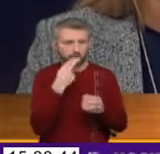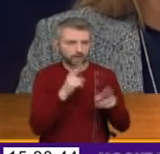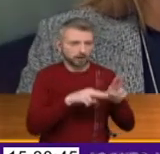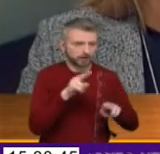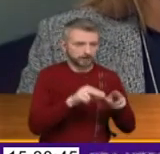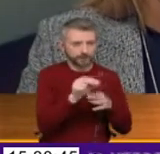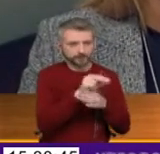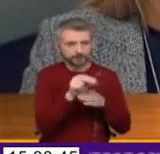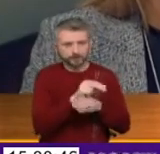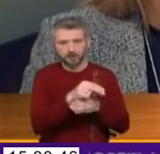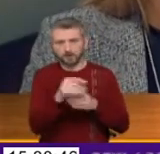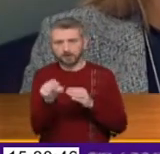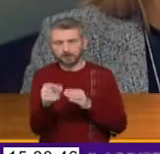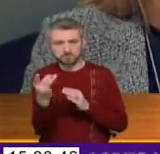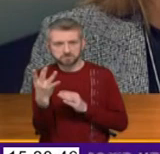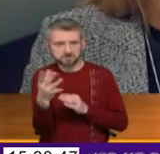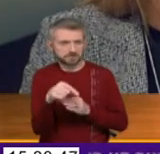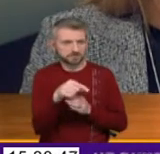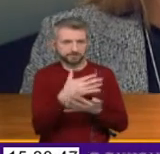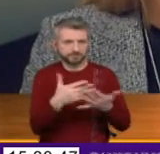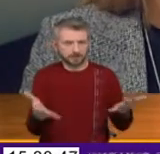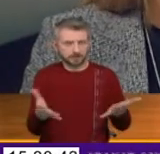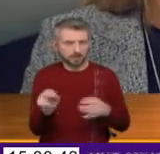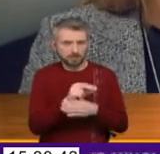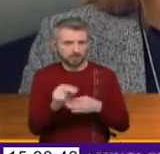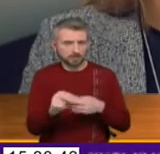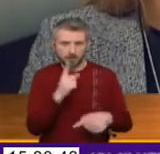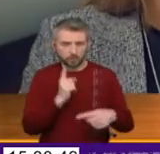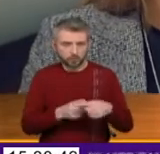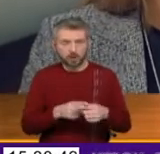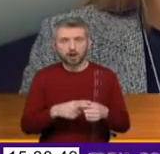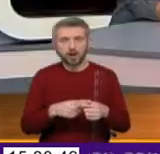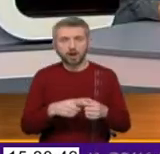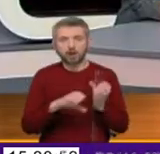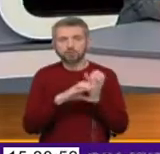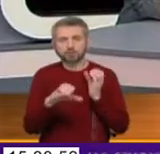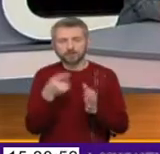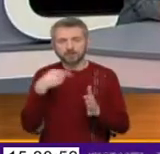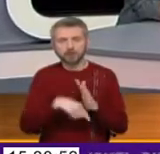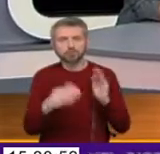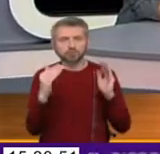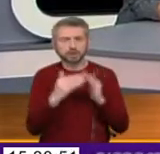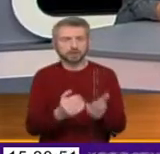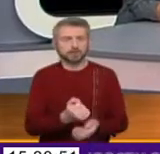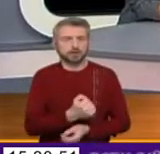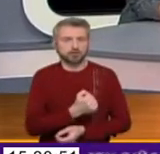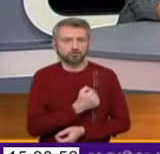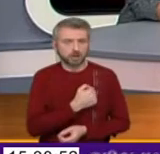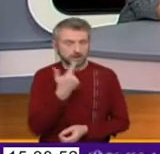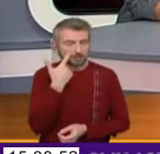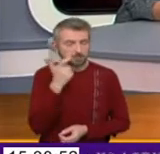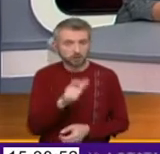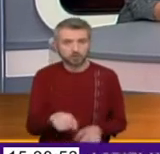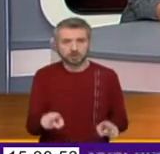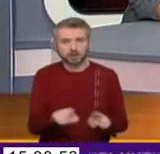тут знову щось прорвало і так далі, і тому подібне. Тому що комунікації всередині будинків, вони, на жаль, здебільшого